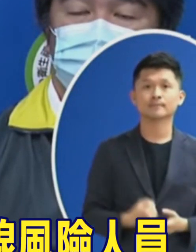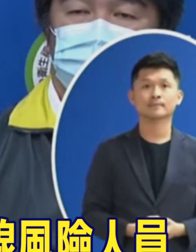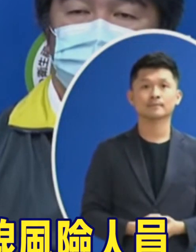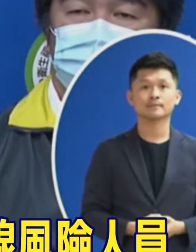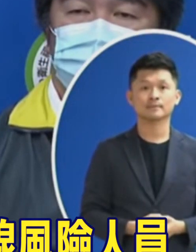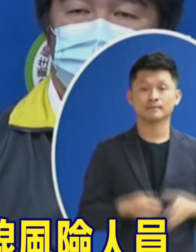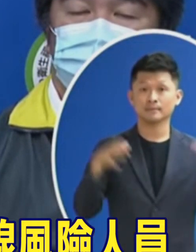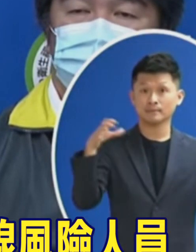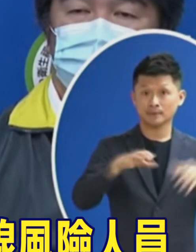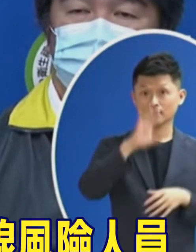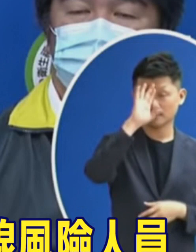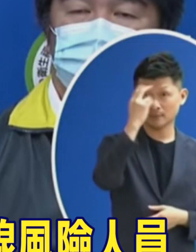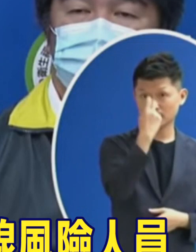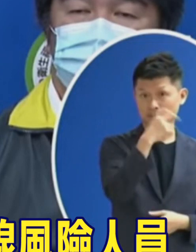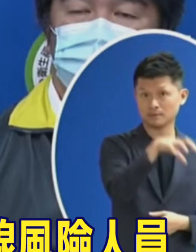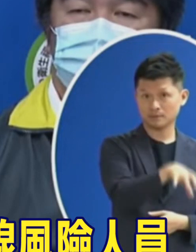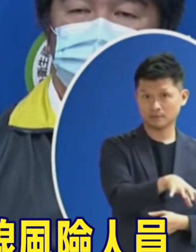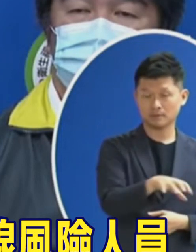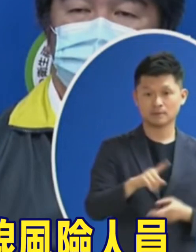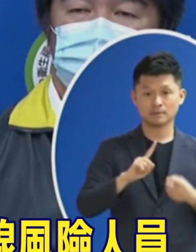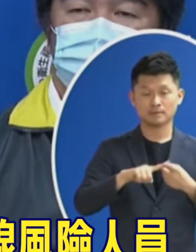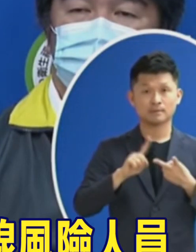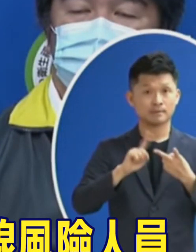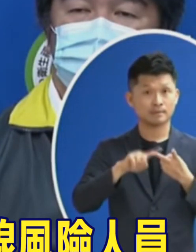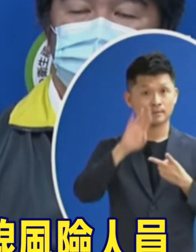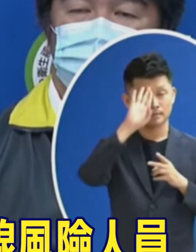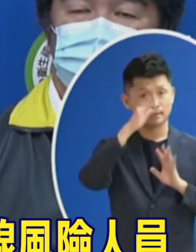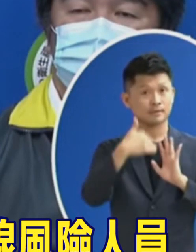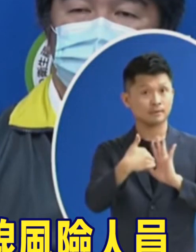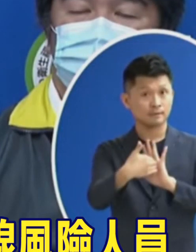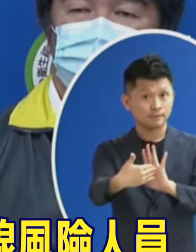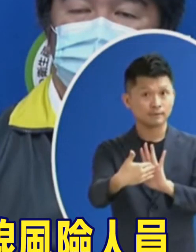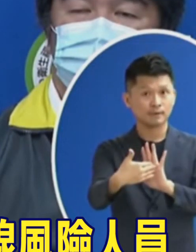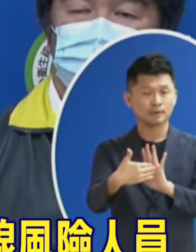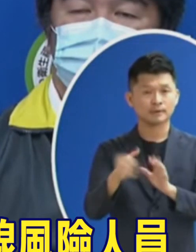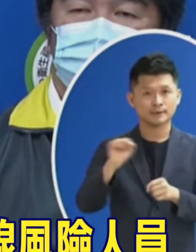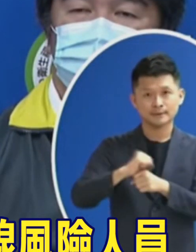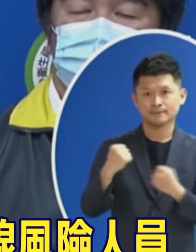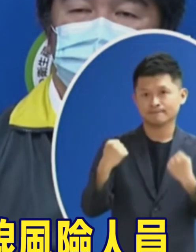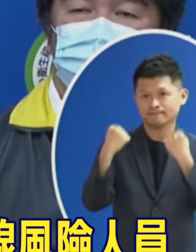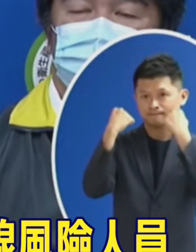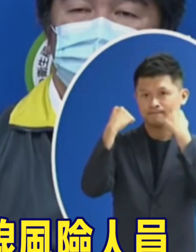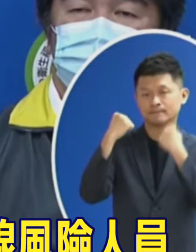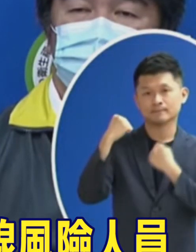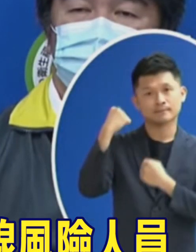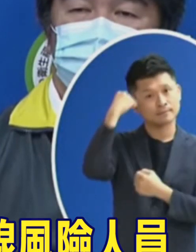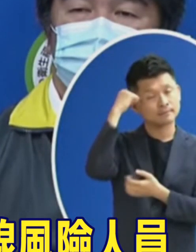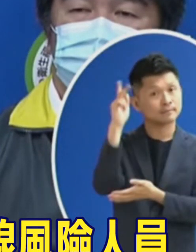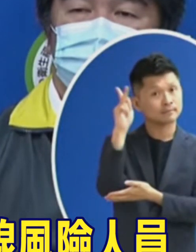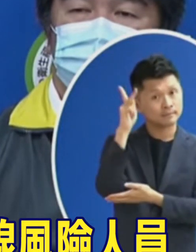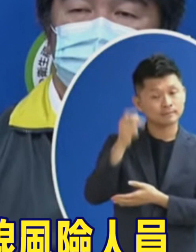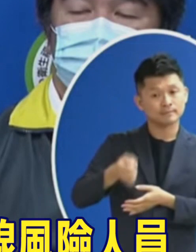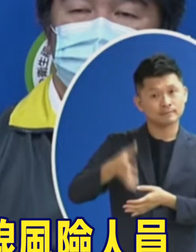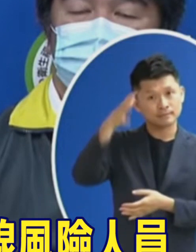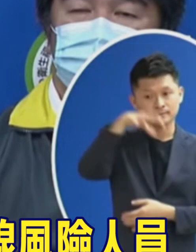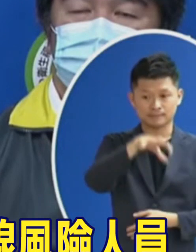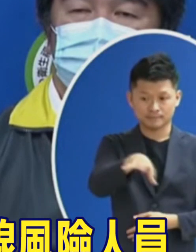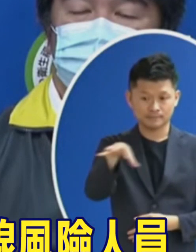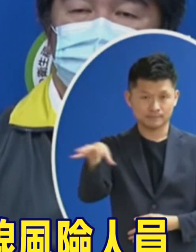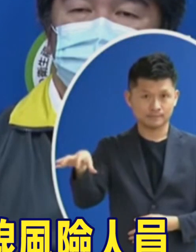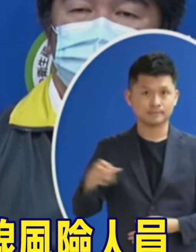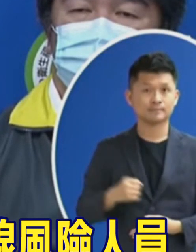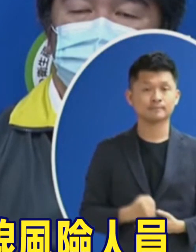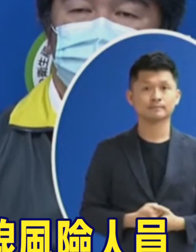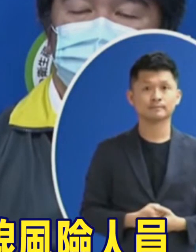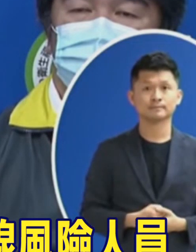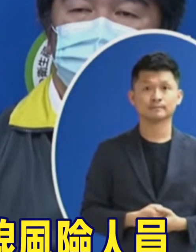集中检疫所防疫的这些加强的一些防疫旅社，那或者就